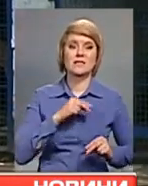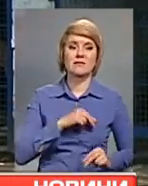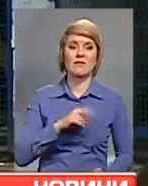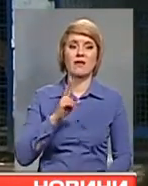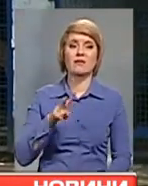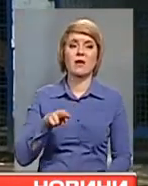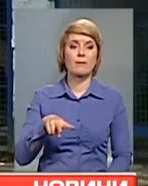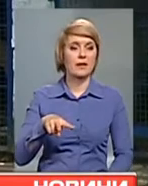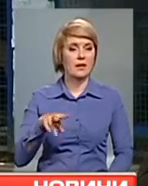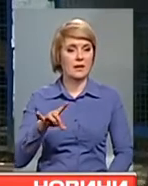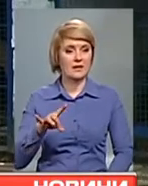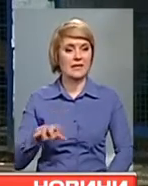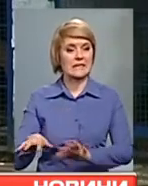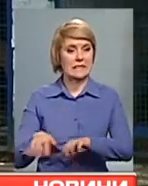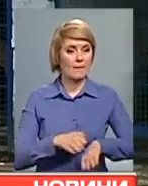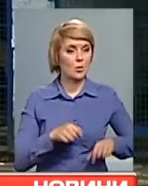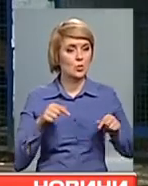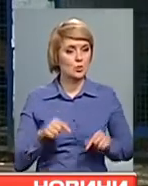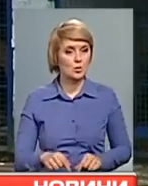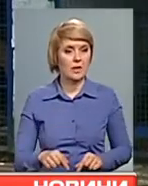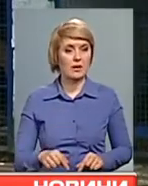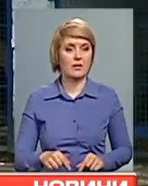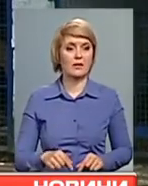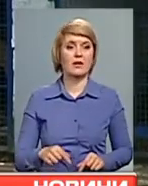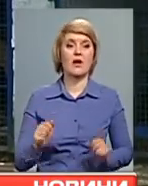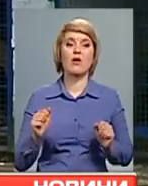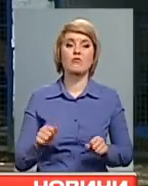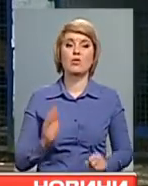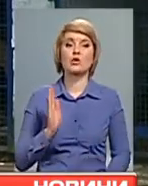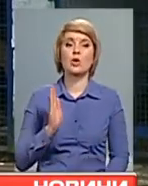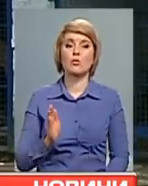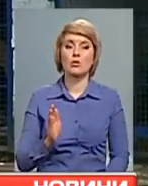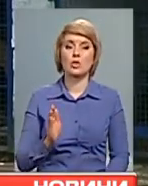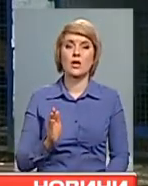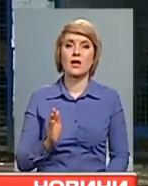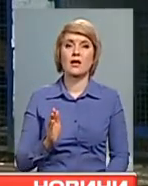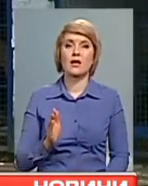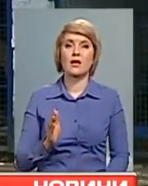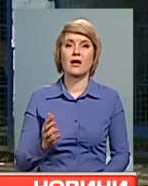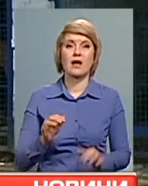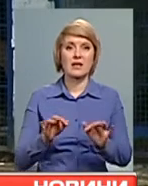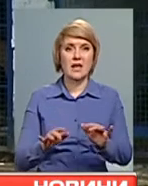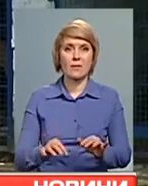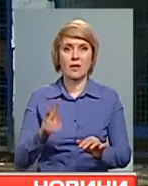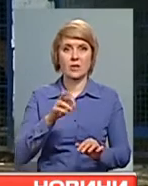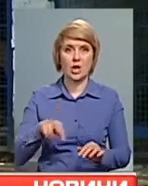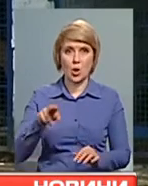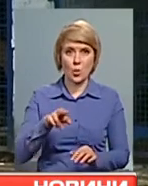«Лев» заберуть сюди. Тобто можна буде набрати в базі код, і ви